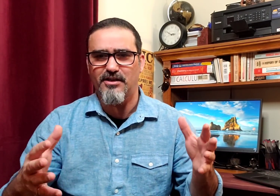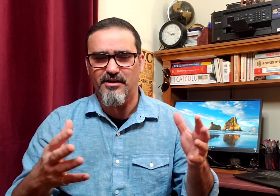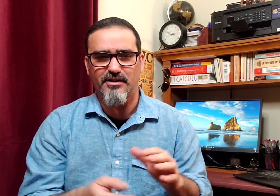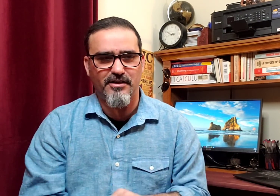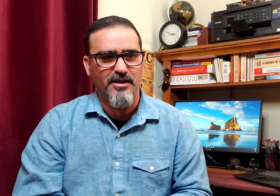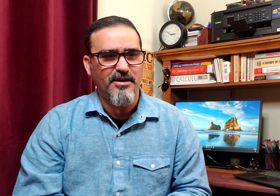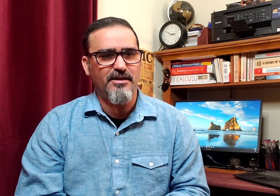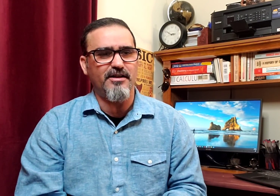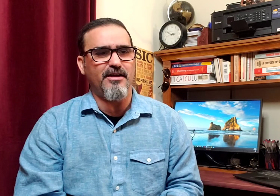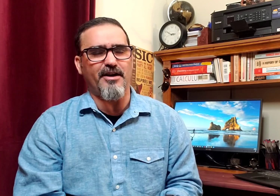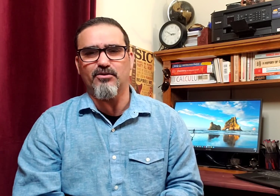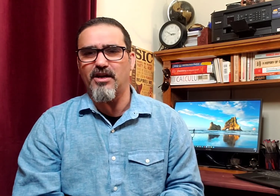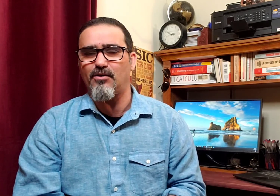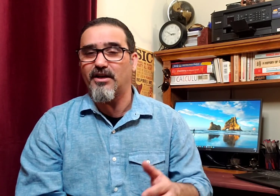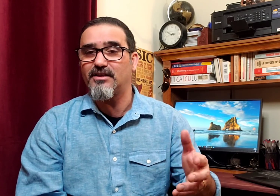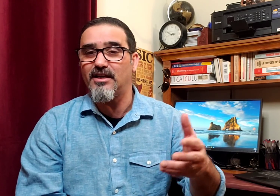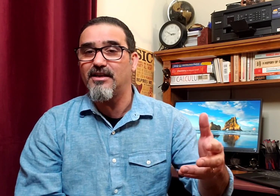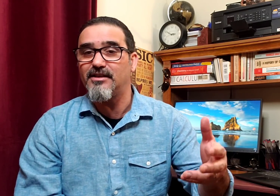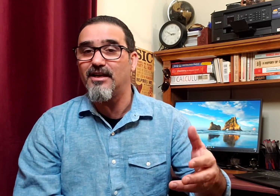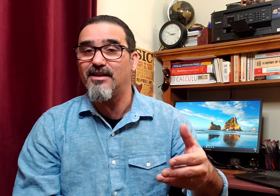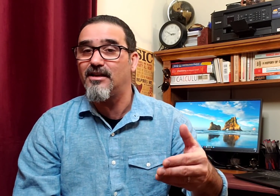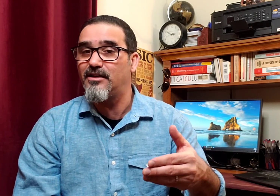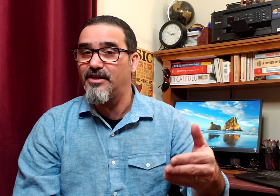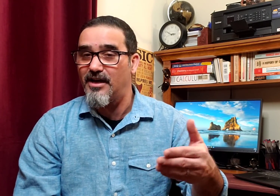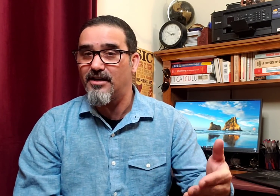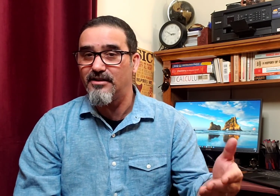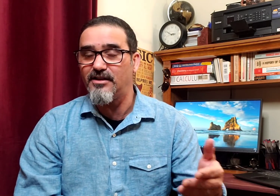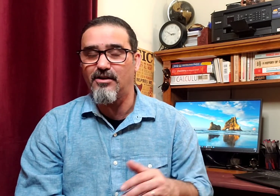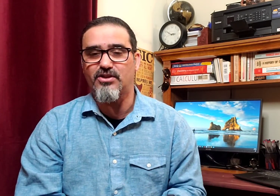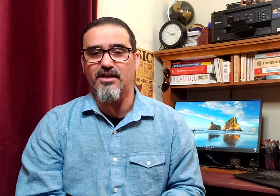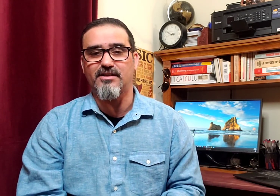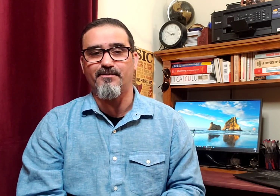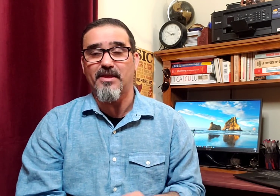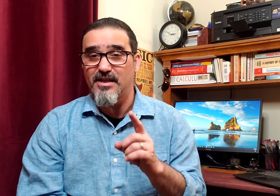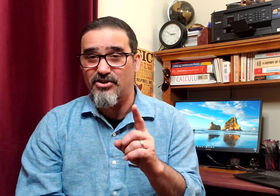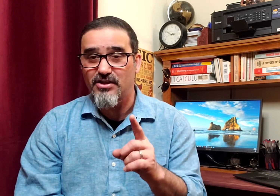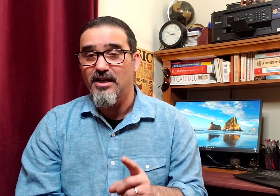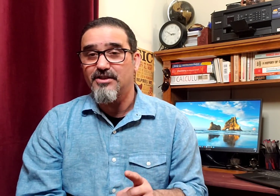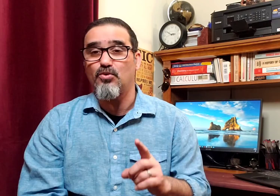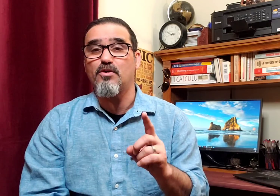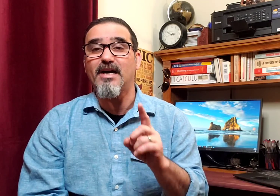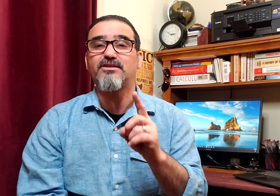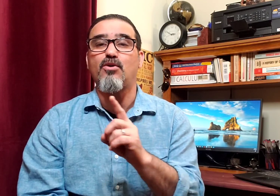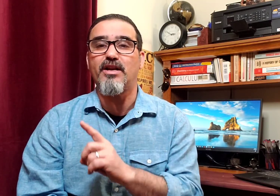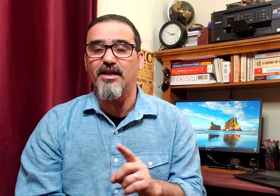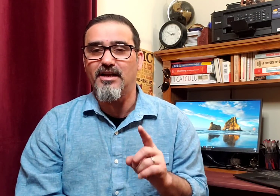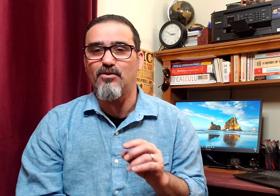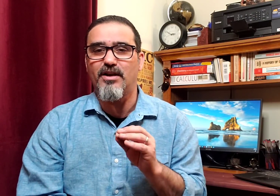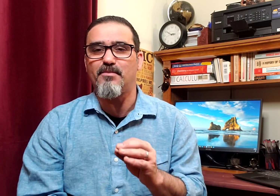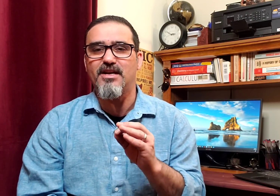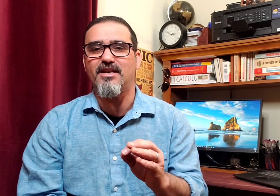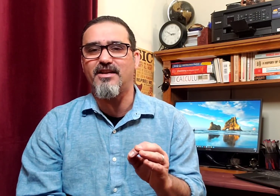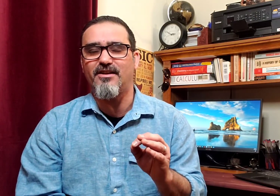هاد الاعراض ولا العوارض ديال النهايه اللي اوشكت. لاش تنقول لكم حتى